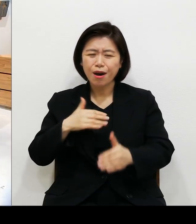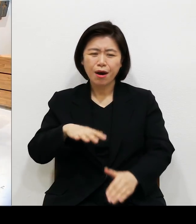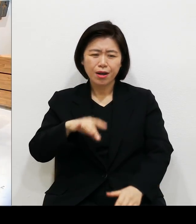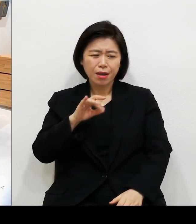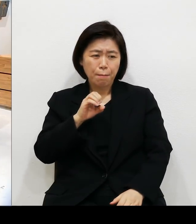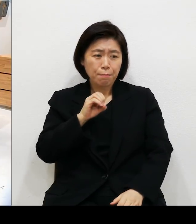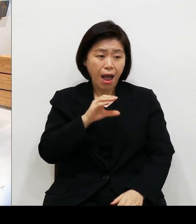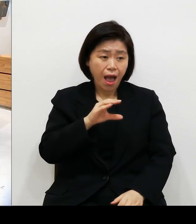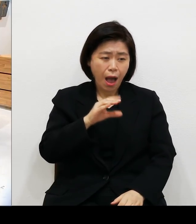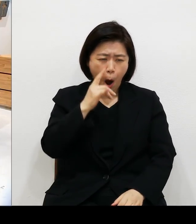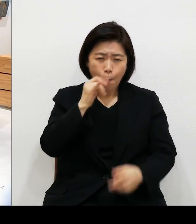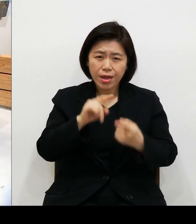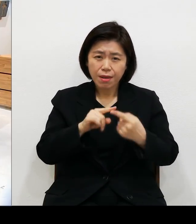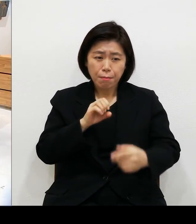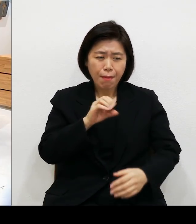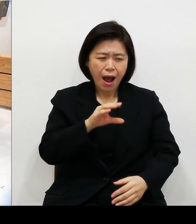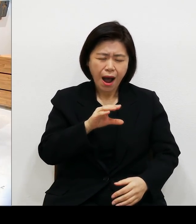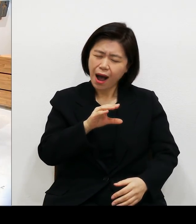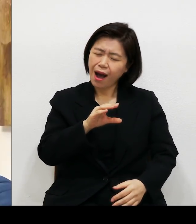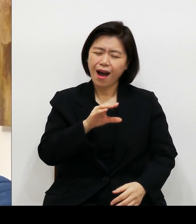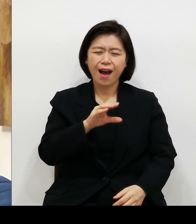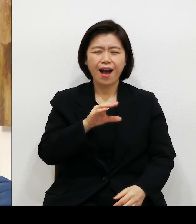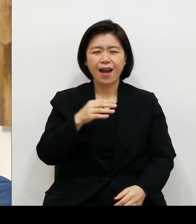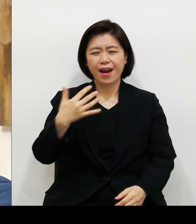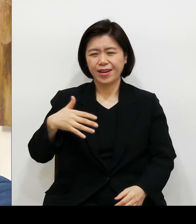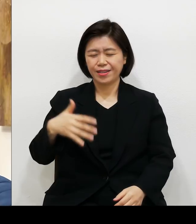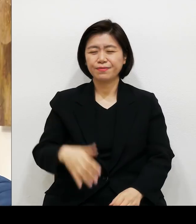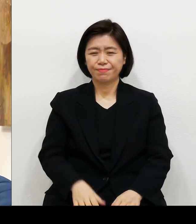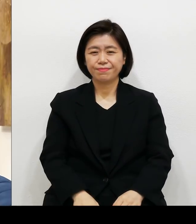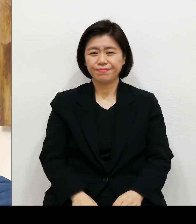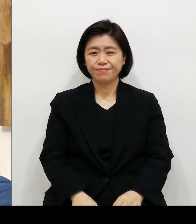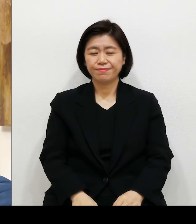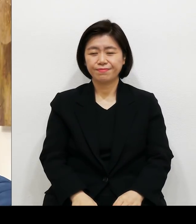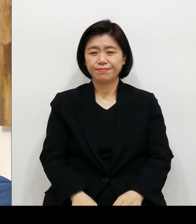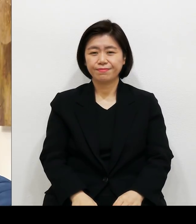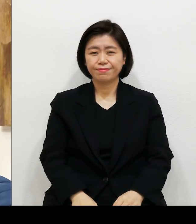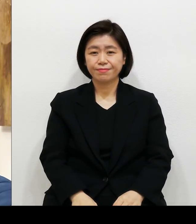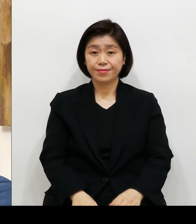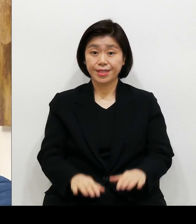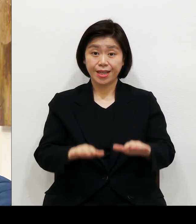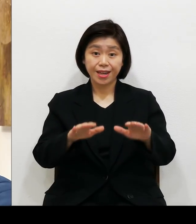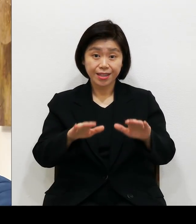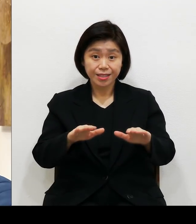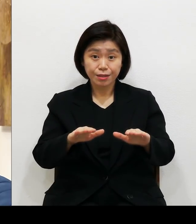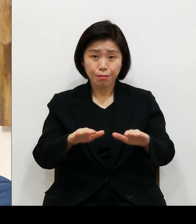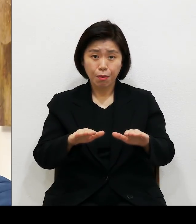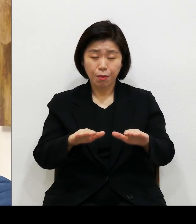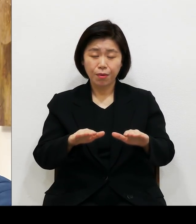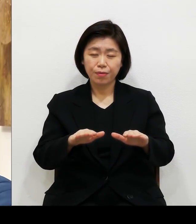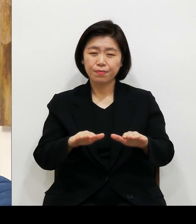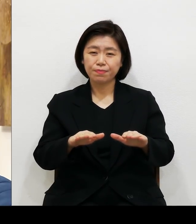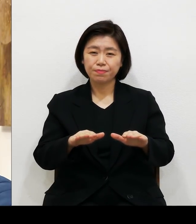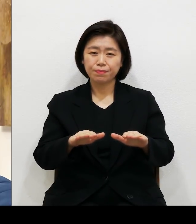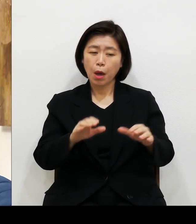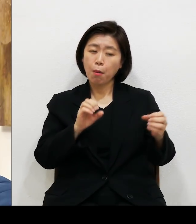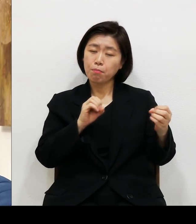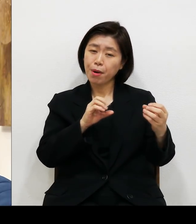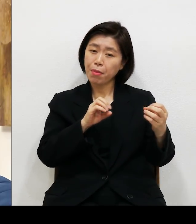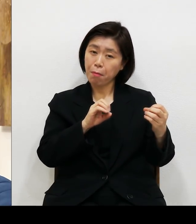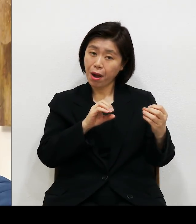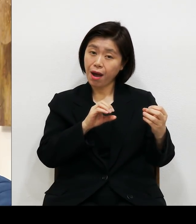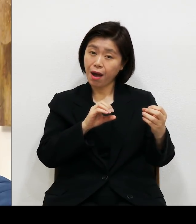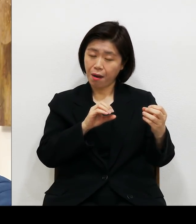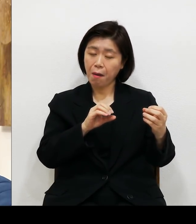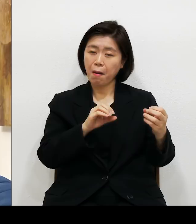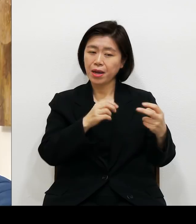아직은 네. 예, 정말 부족한 것 같아요. 그래서 그래도 이제 초등학교 가고 이제는 어느 정도 조금 어려운 내용도 어렵지만 그래도